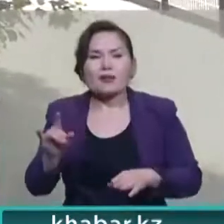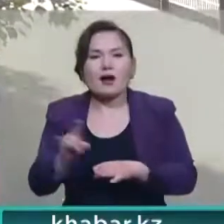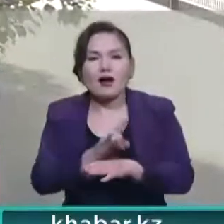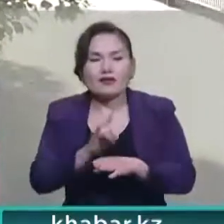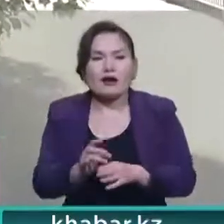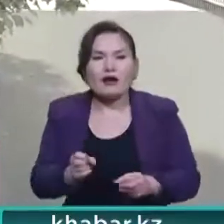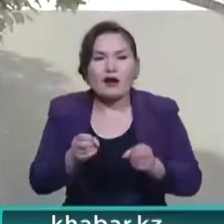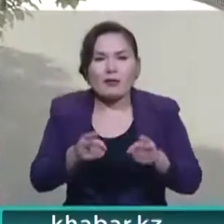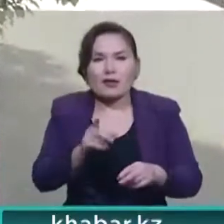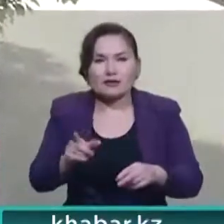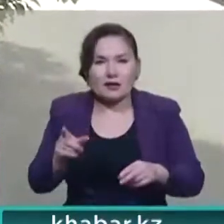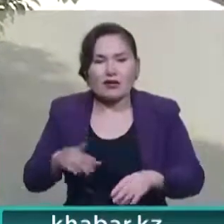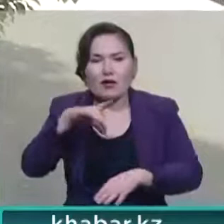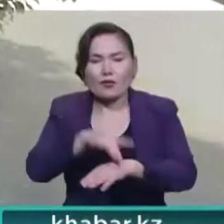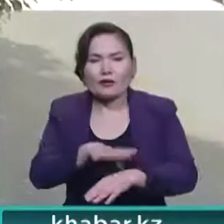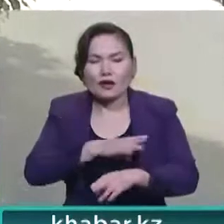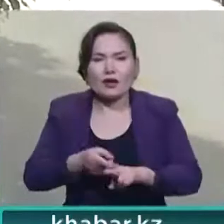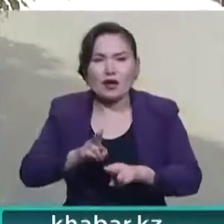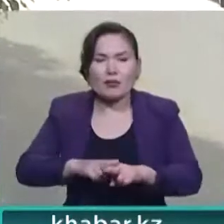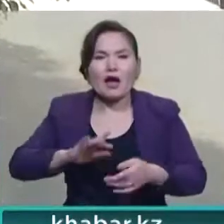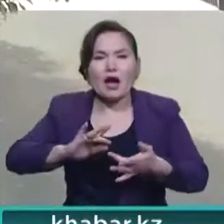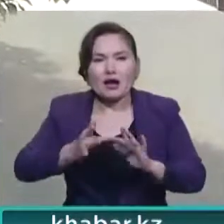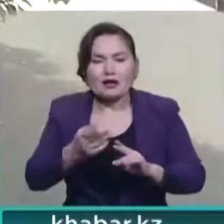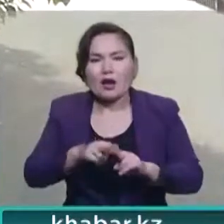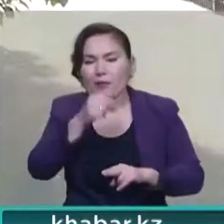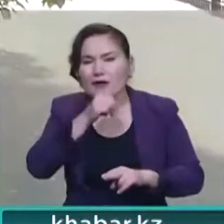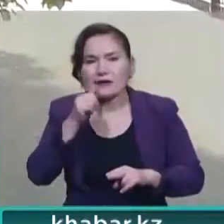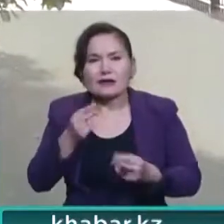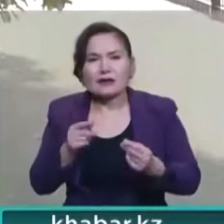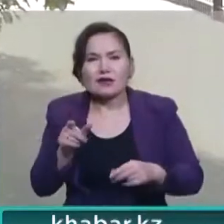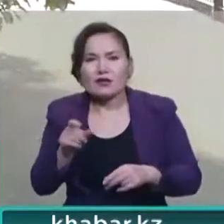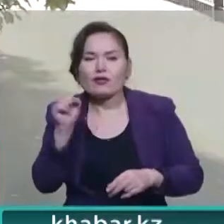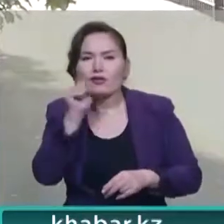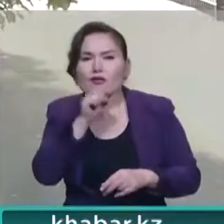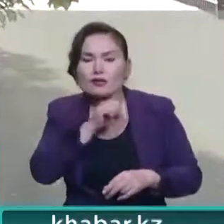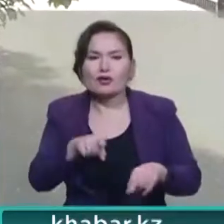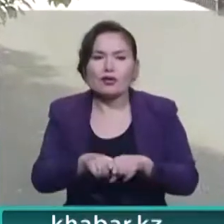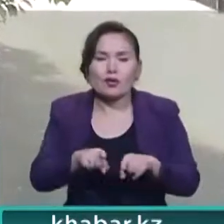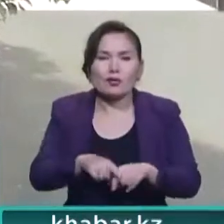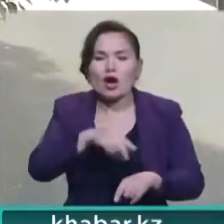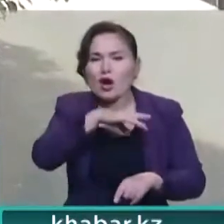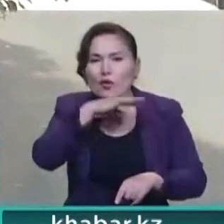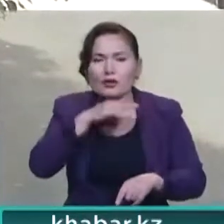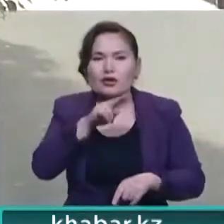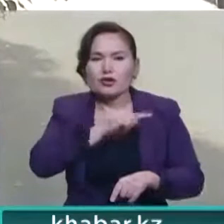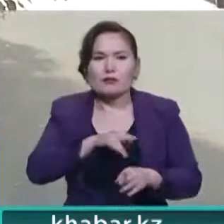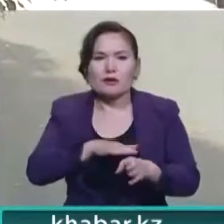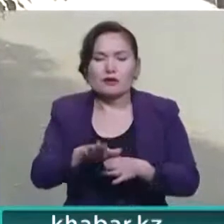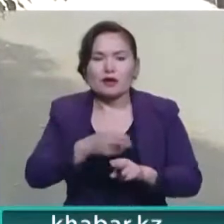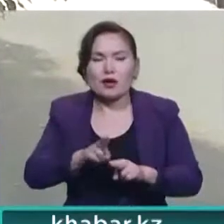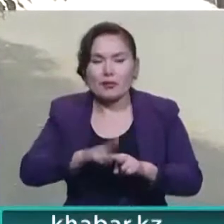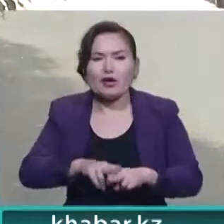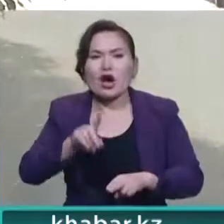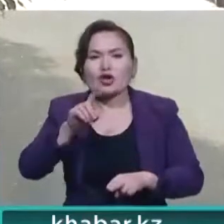бойынша шығын толықтай өтелді. Ал қалған істер бойынша әзірге күдіктілер ұсталды. Шығынды қайтару бағытында жұмыстар жүргізіліп жатыр. Қылмыстық